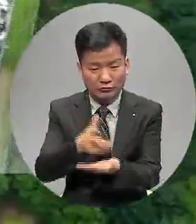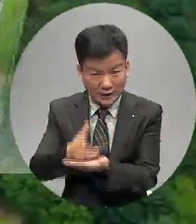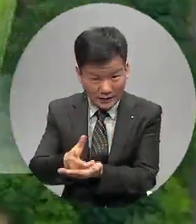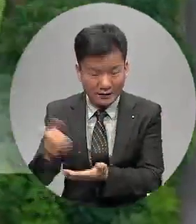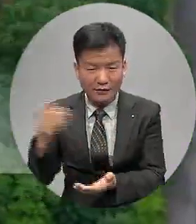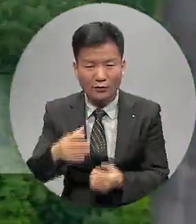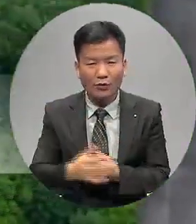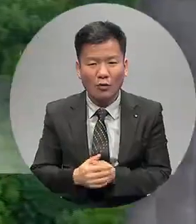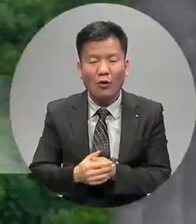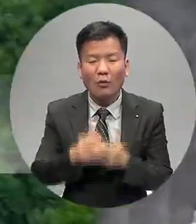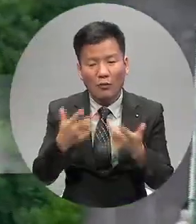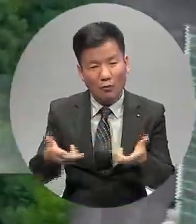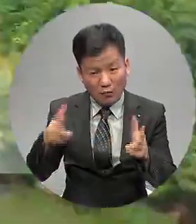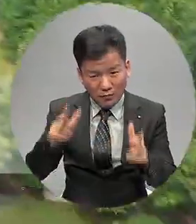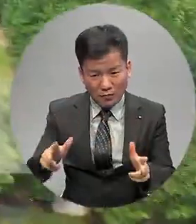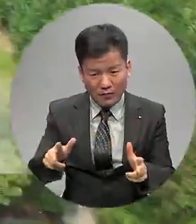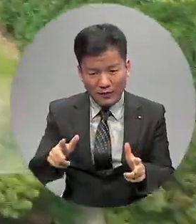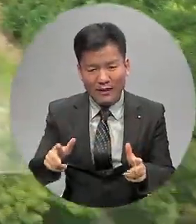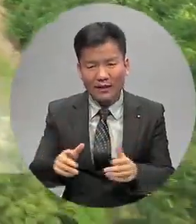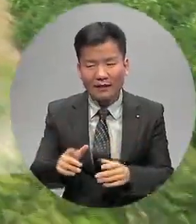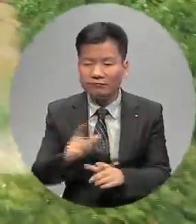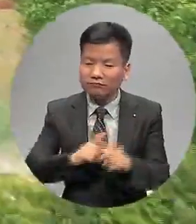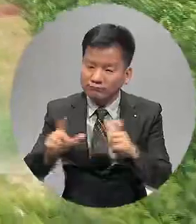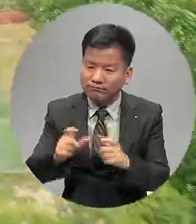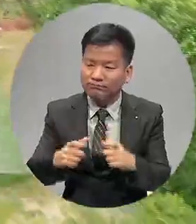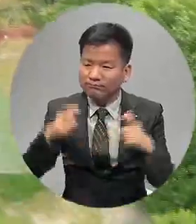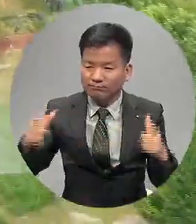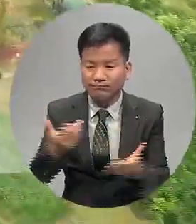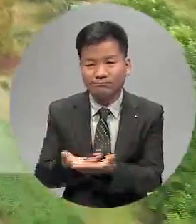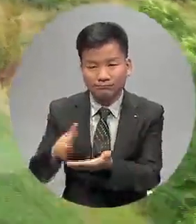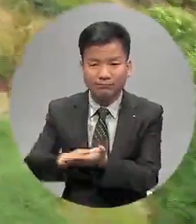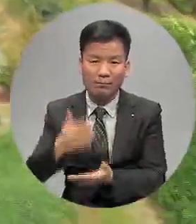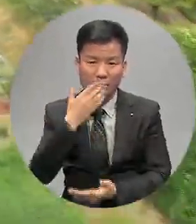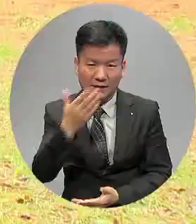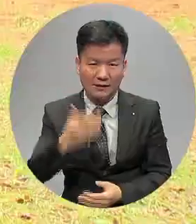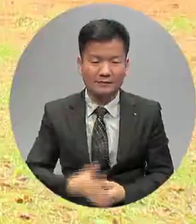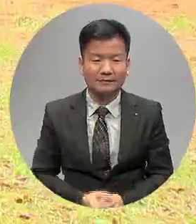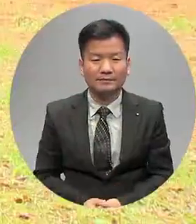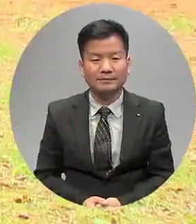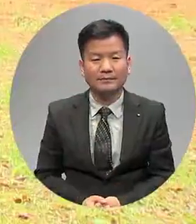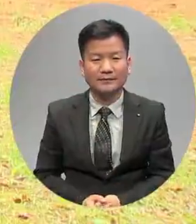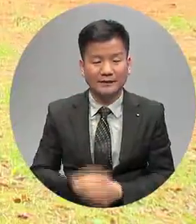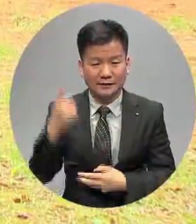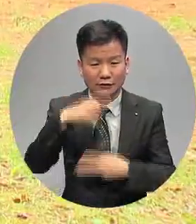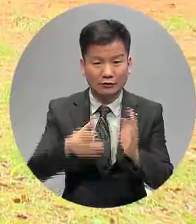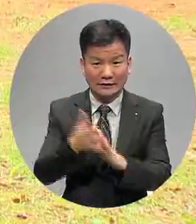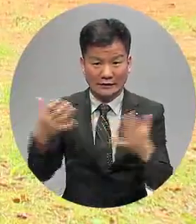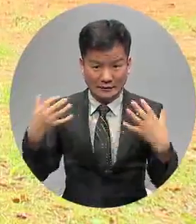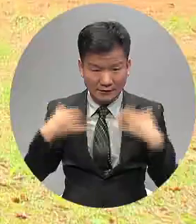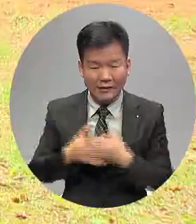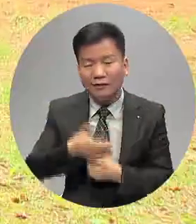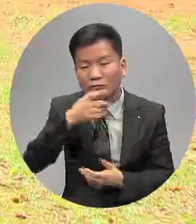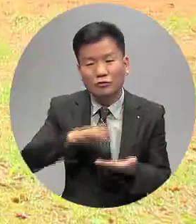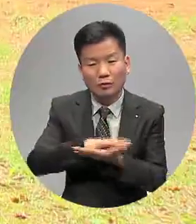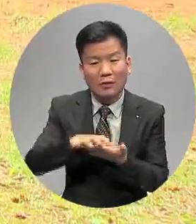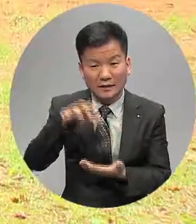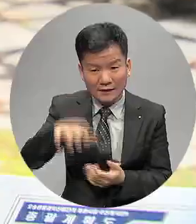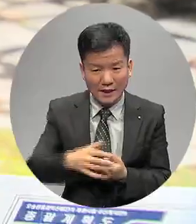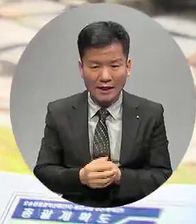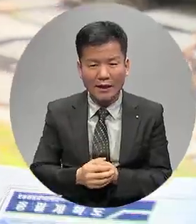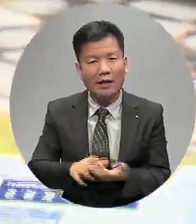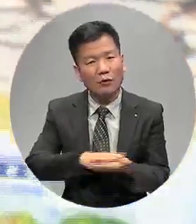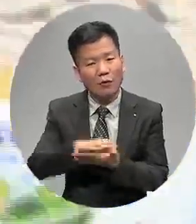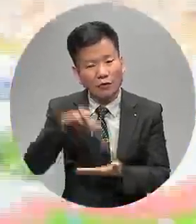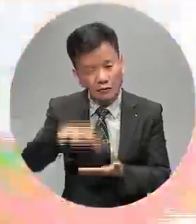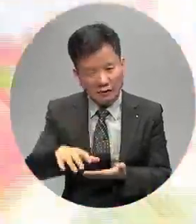조성, 호수공원을 비롯한 공원들의 정비도 이뤄질 전망입니다. 청주시는 물놀이장을 포함한 사계절